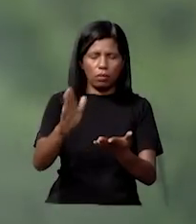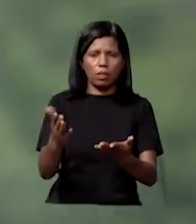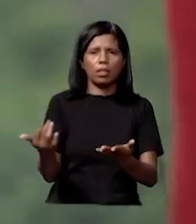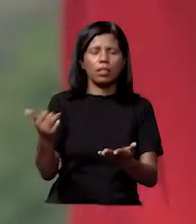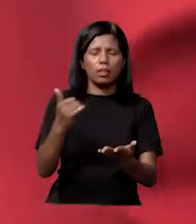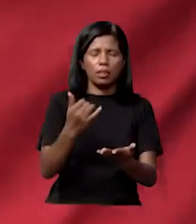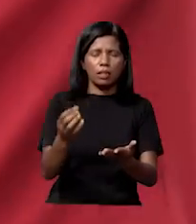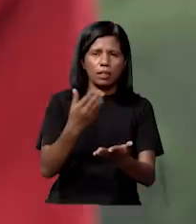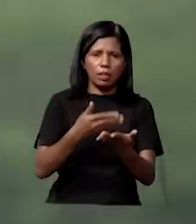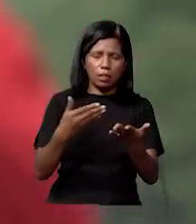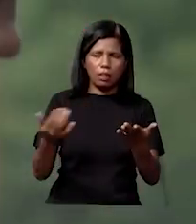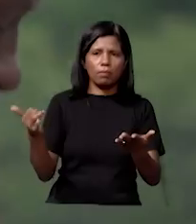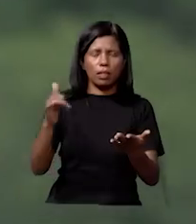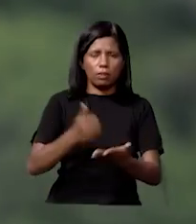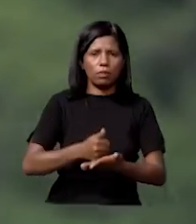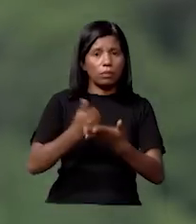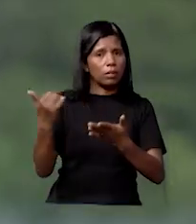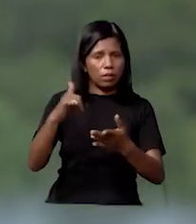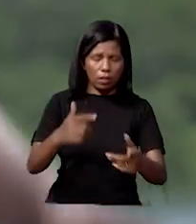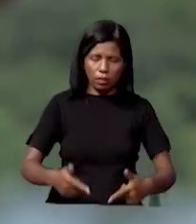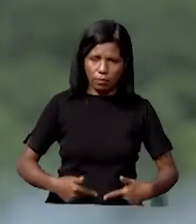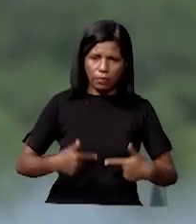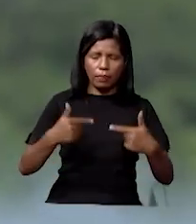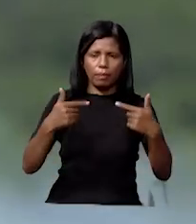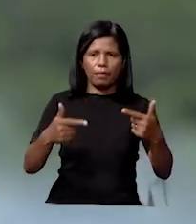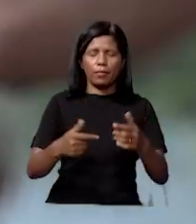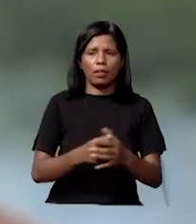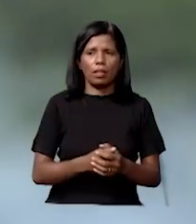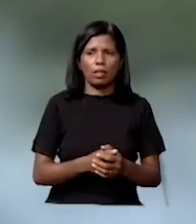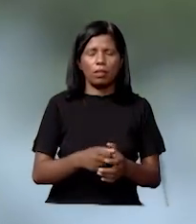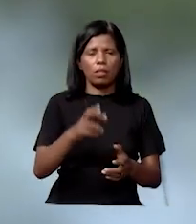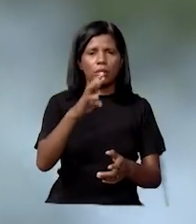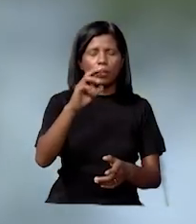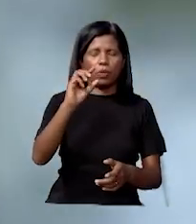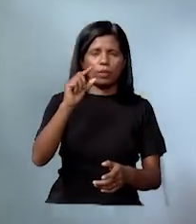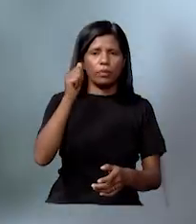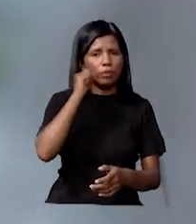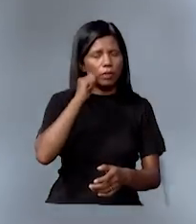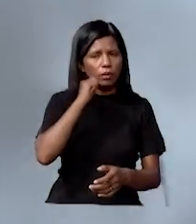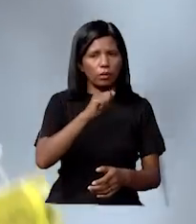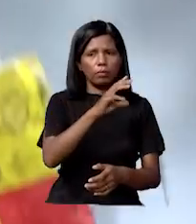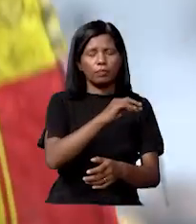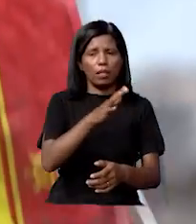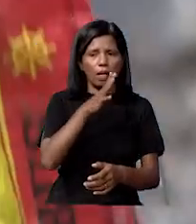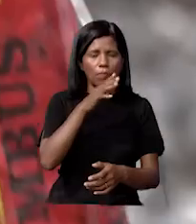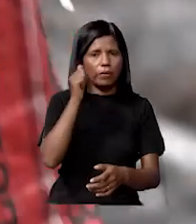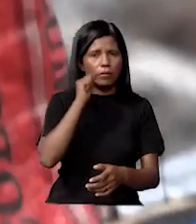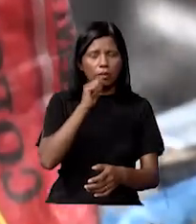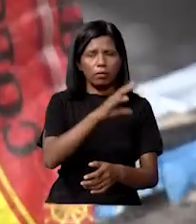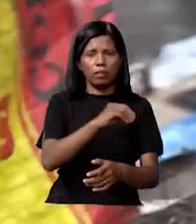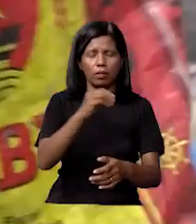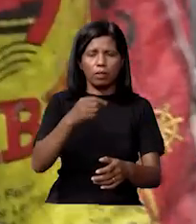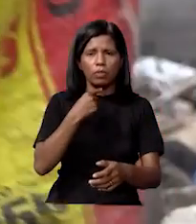moris. Inan faluk rogaya Babu da Silva, husi aldeia Gailema, suku Lisapat,